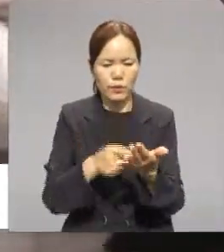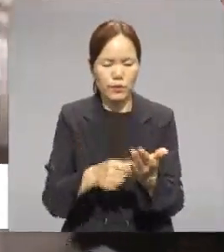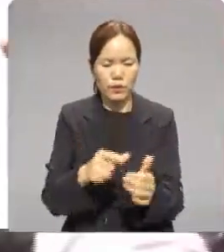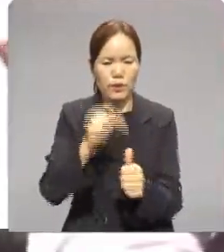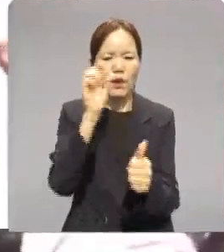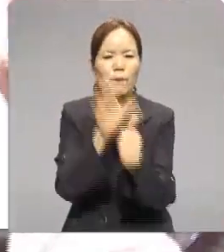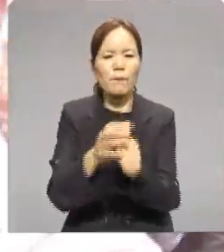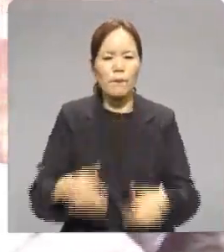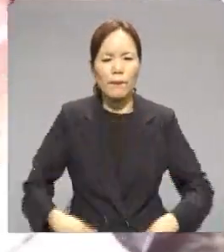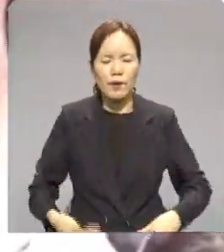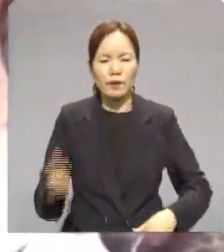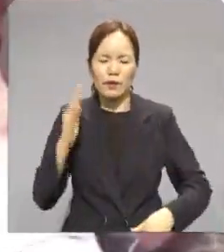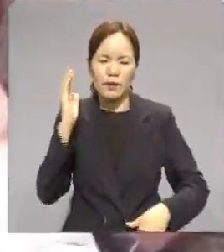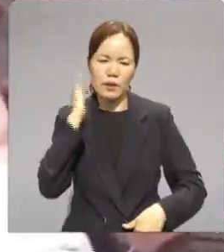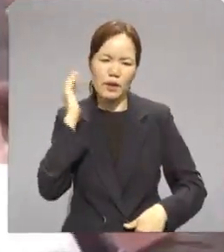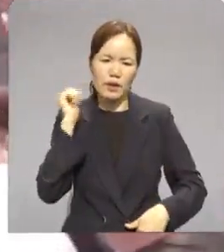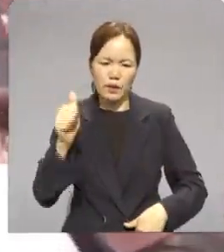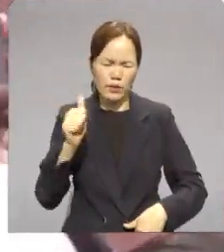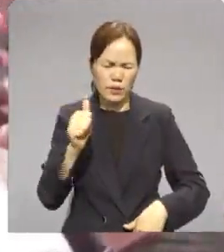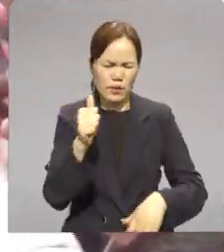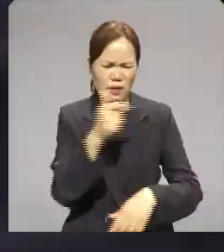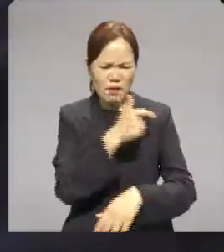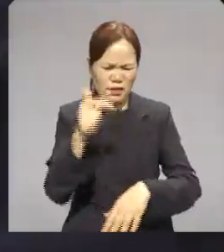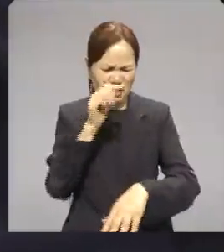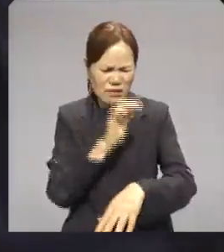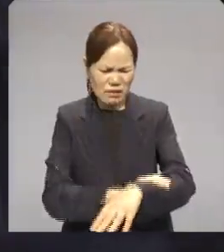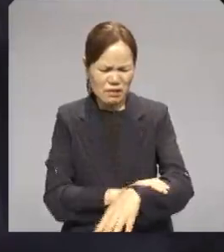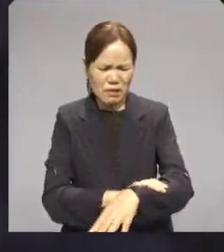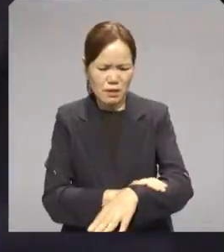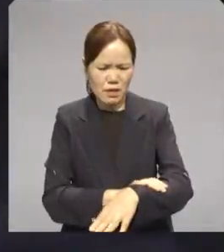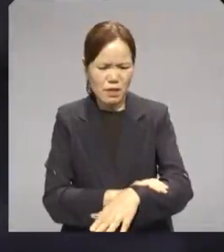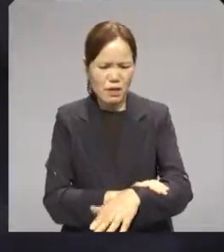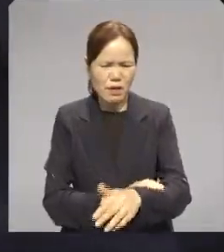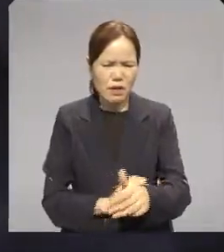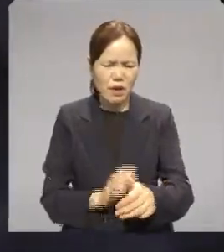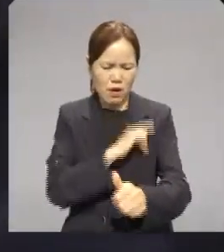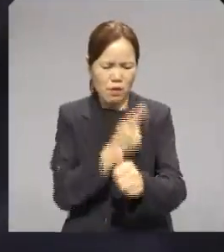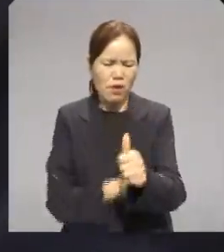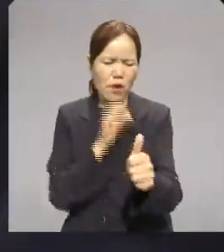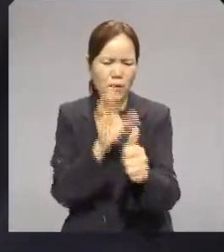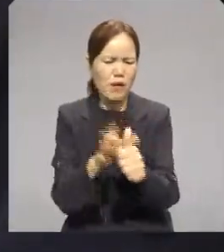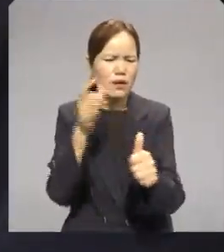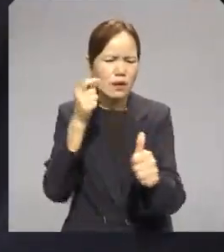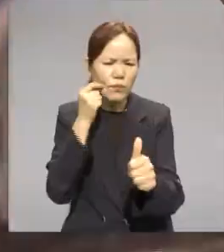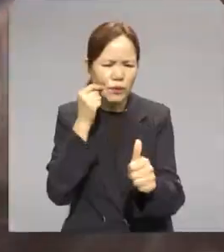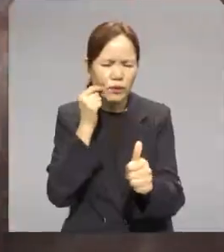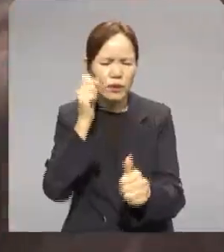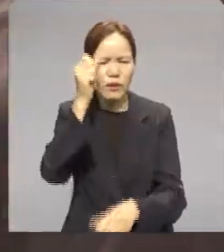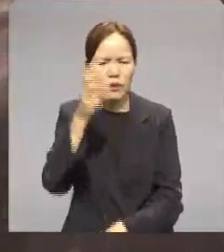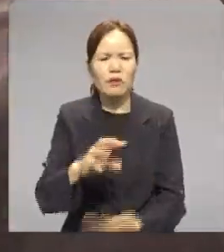대통령이 좌파연합 내 극좌 정당에는 권력을 맡길 수 없다고 여러 차례 언급해온 만큼